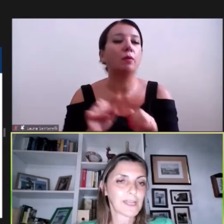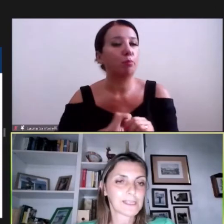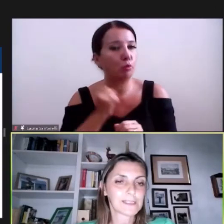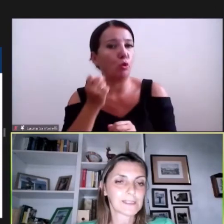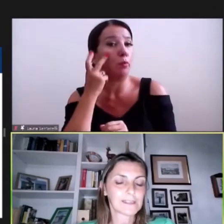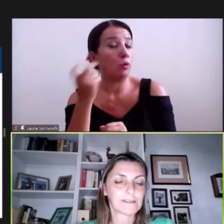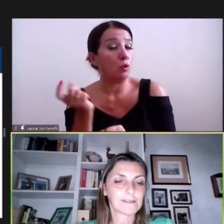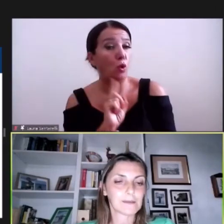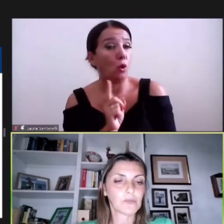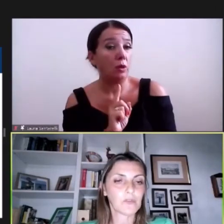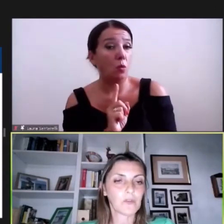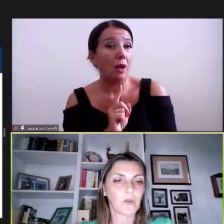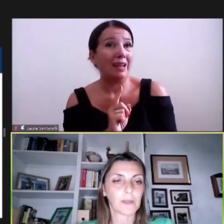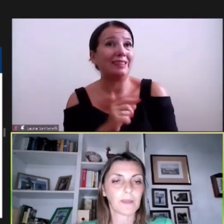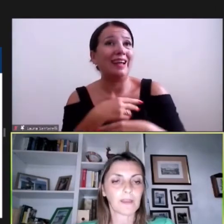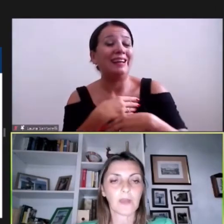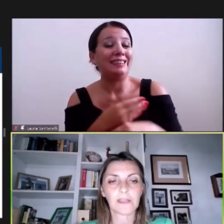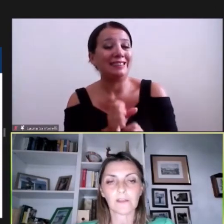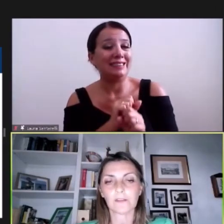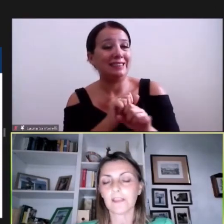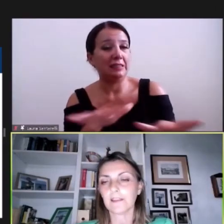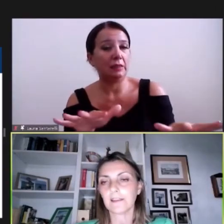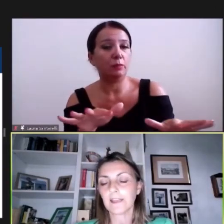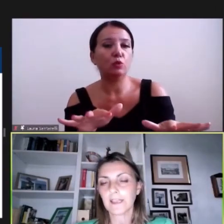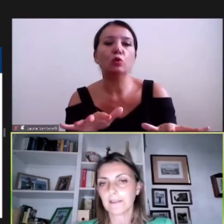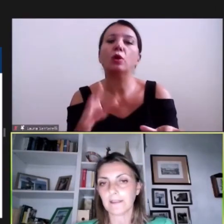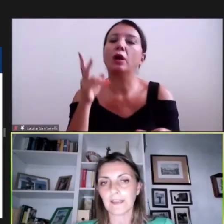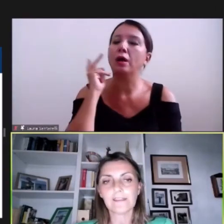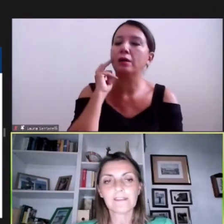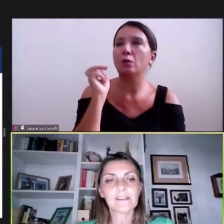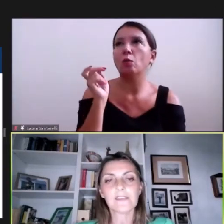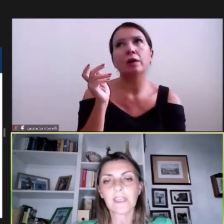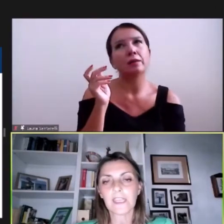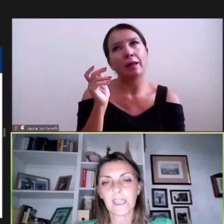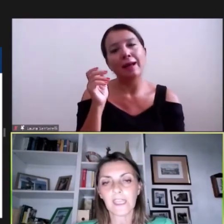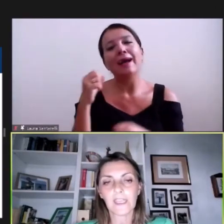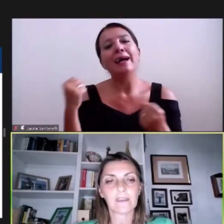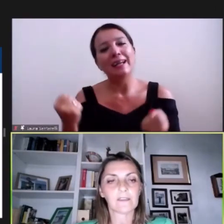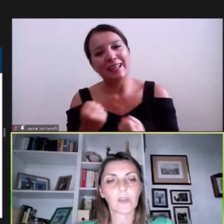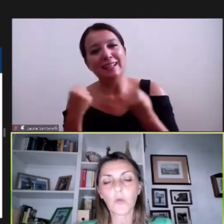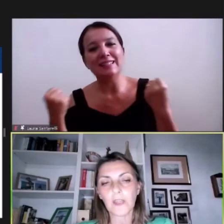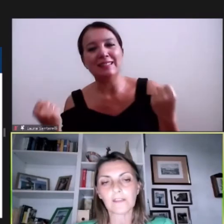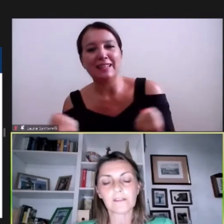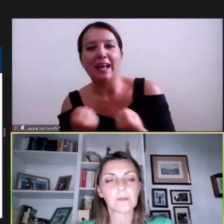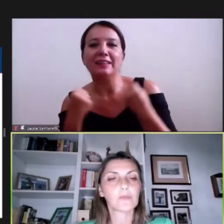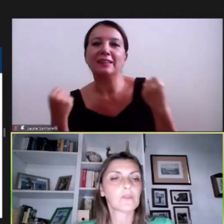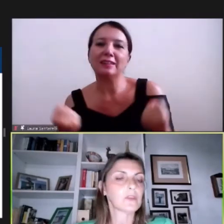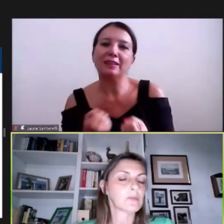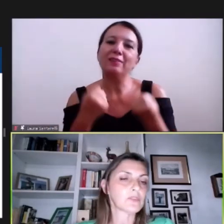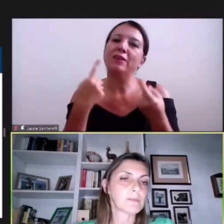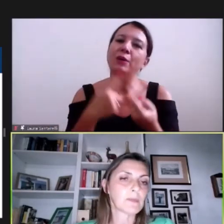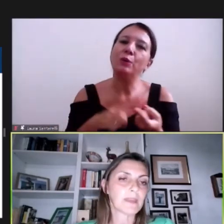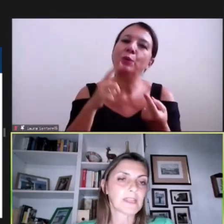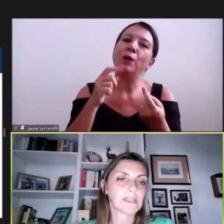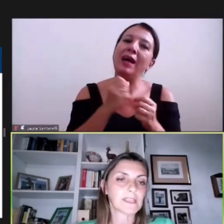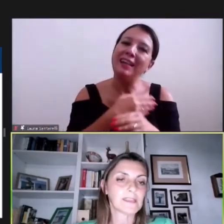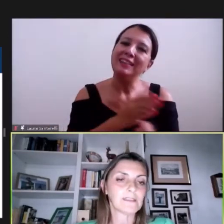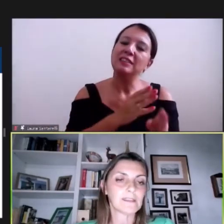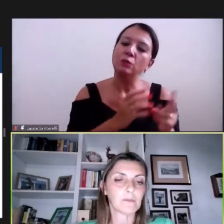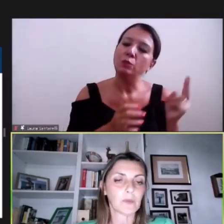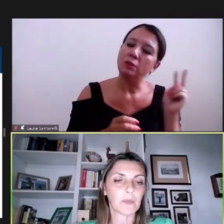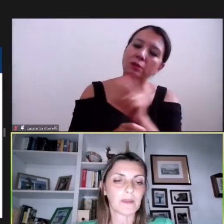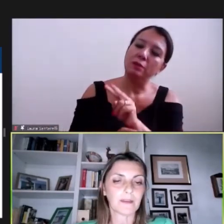riguardano la distribuzione, ma riguardano delle iniziative da cui la distribuzione potrebbe